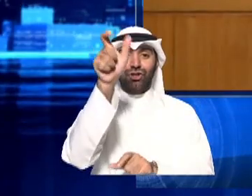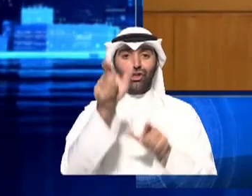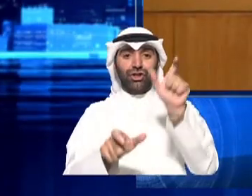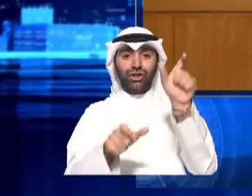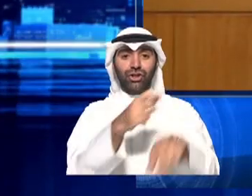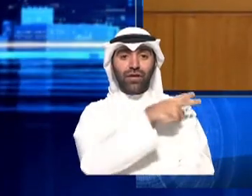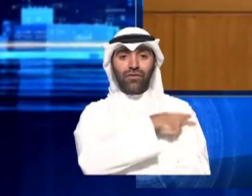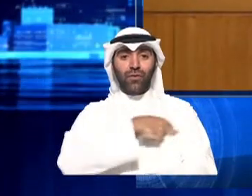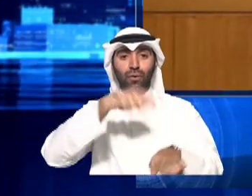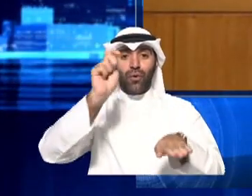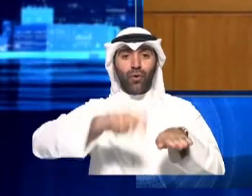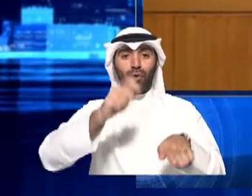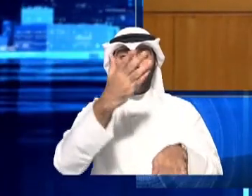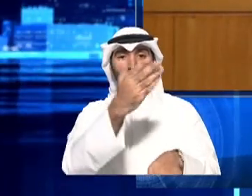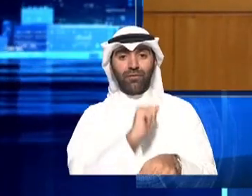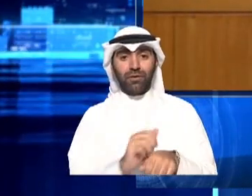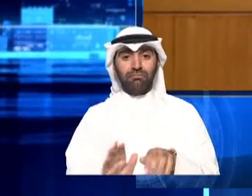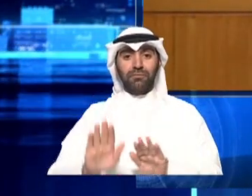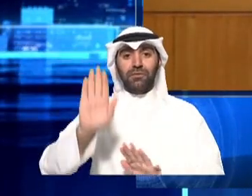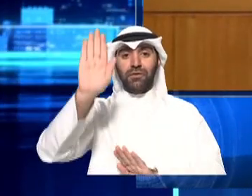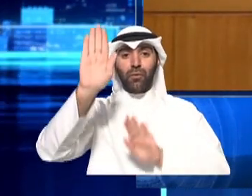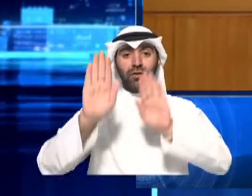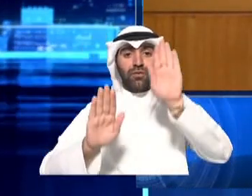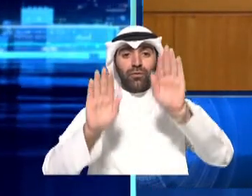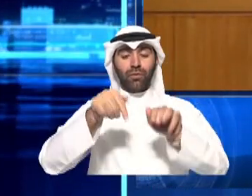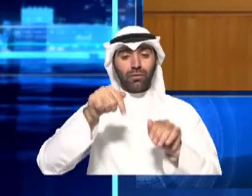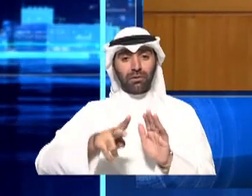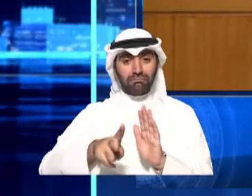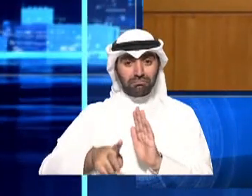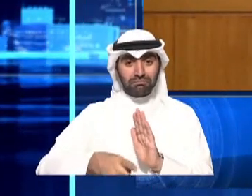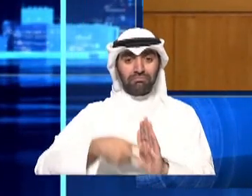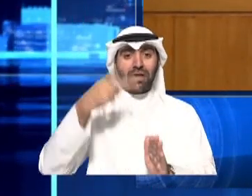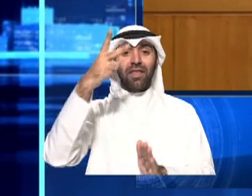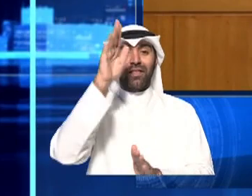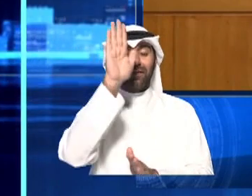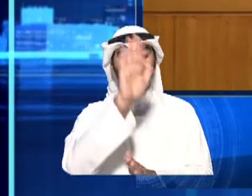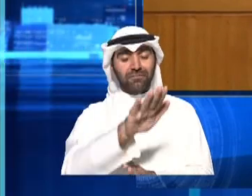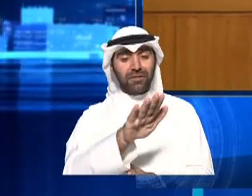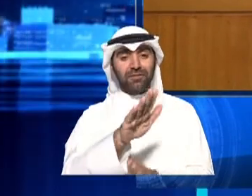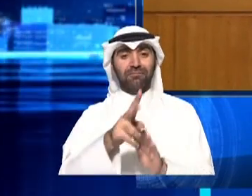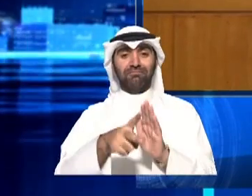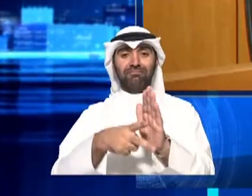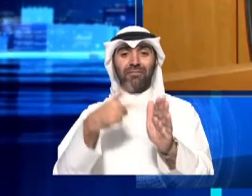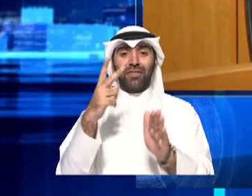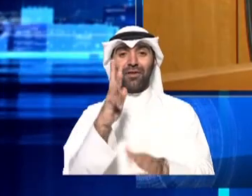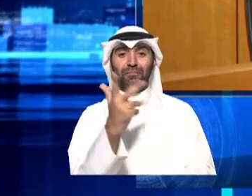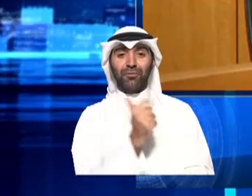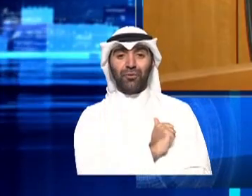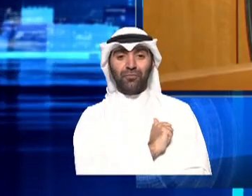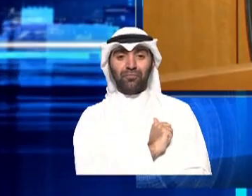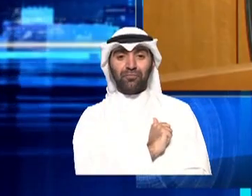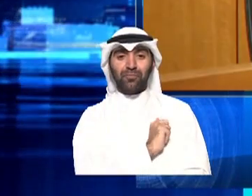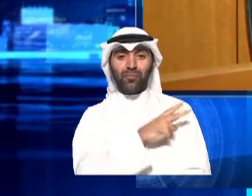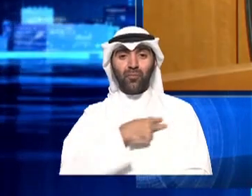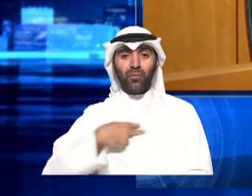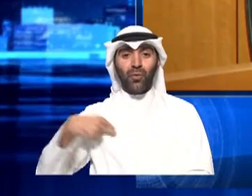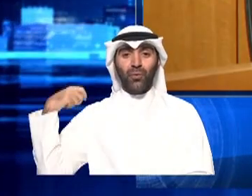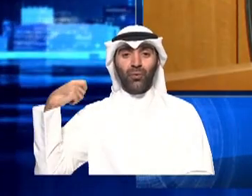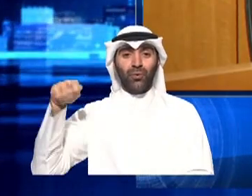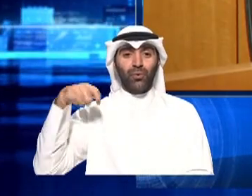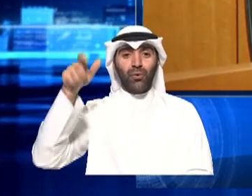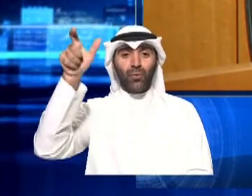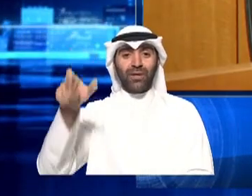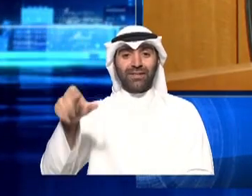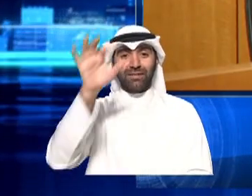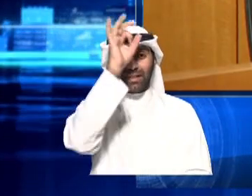في نائب رئيس مجلس الوزراء ووزير الداخلية ووزير الدولة لشؤون مجلس الوزراء أنس الصالح